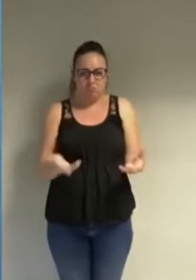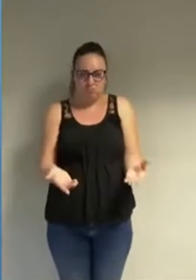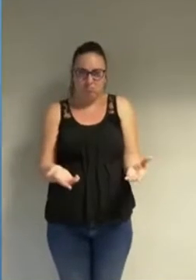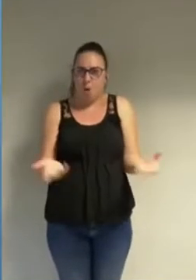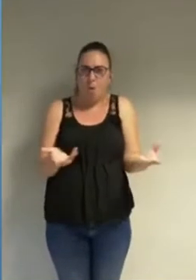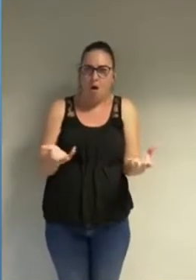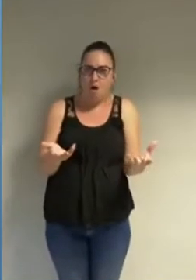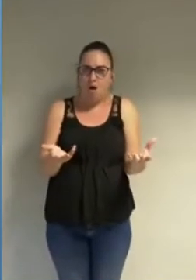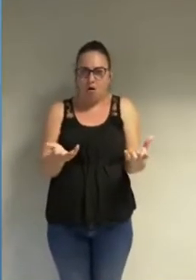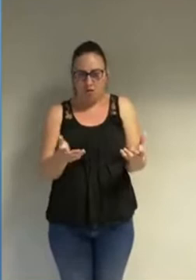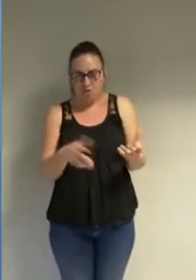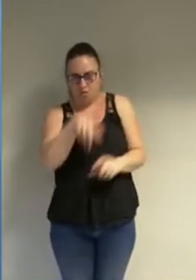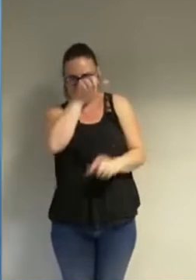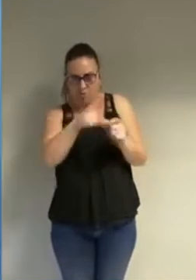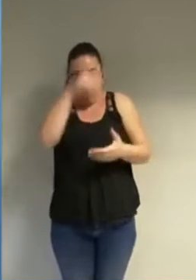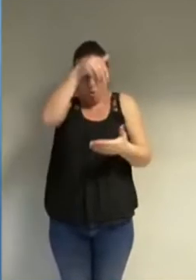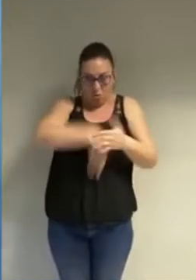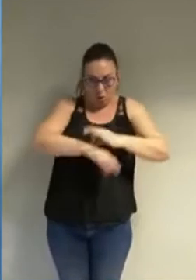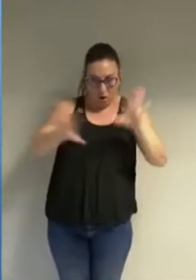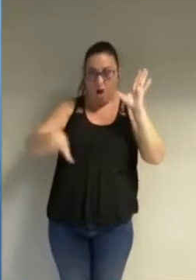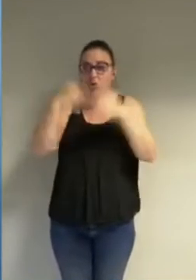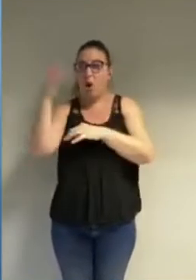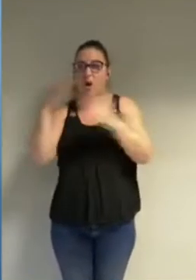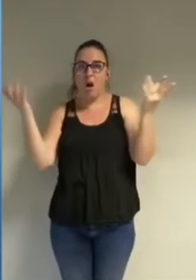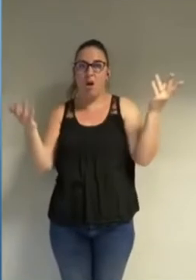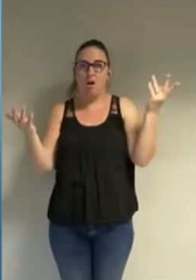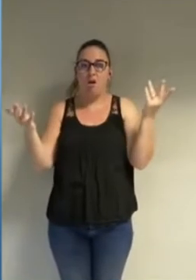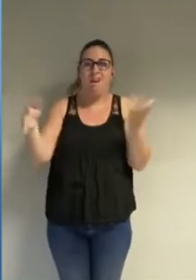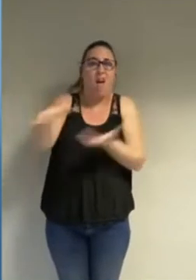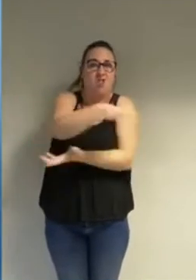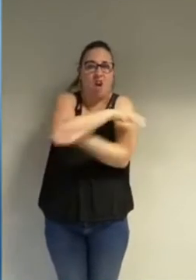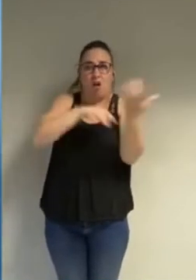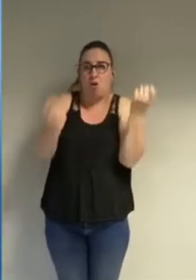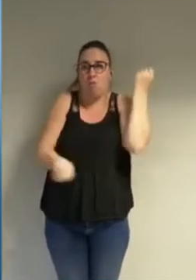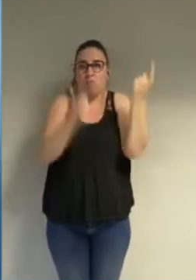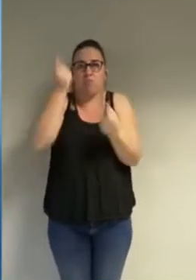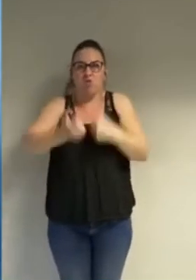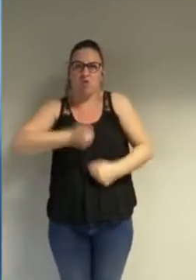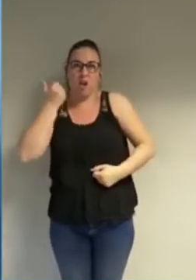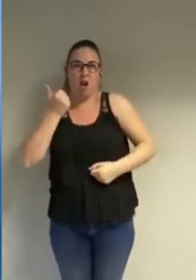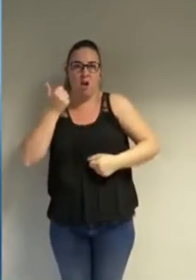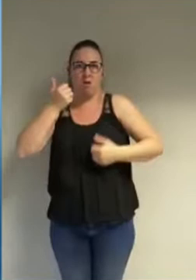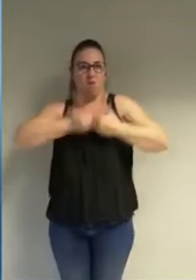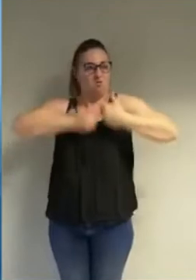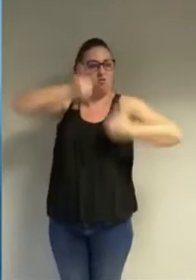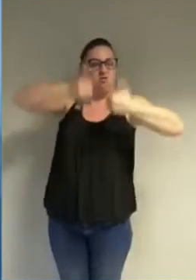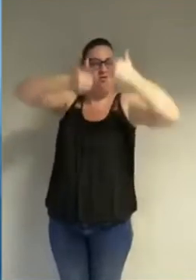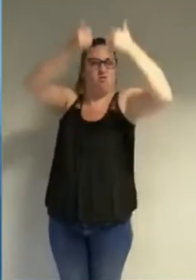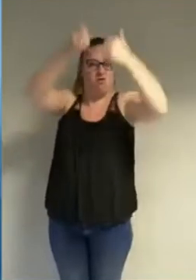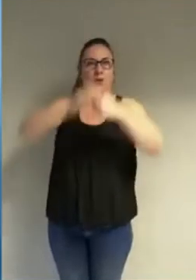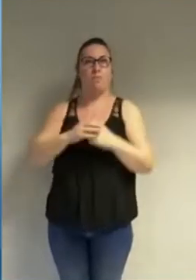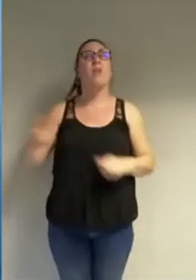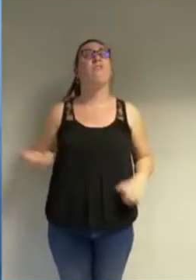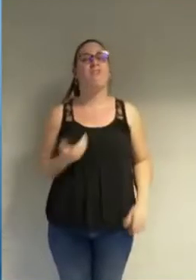nouveau territoire sans dedans ni dehors? Il est la jungle, avec la loi du plus fort. Et qui est la première